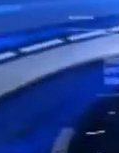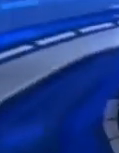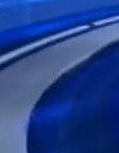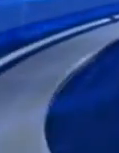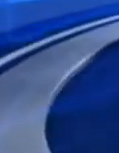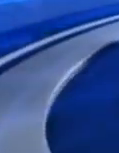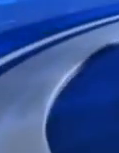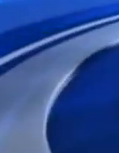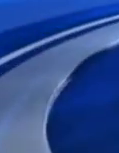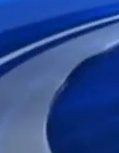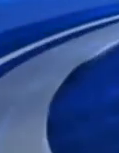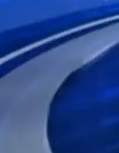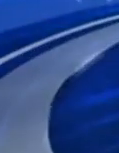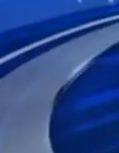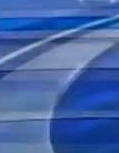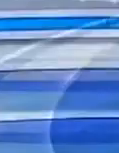Музика